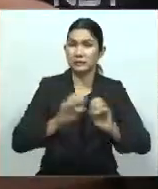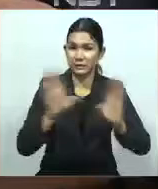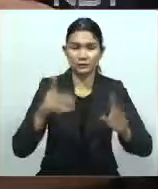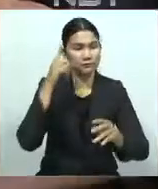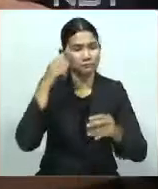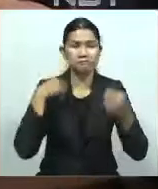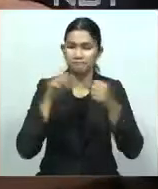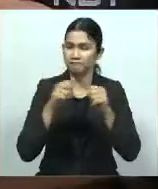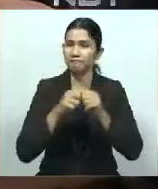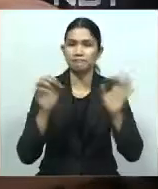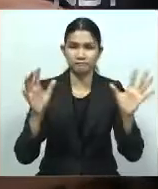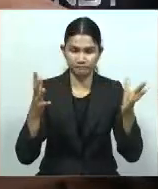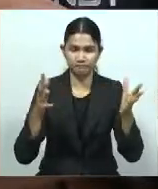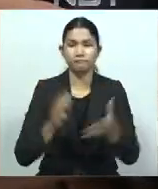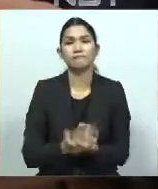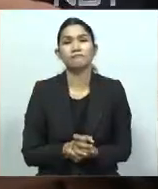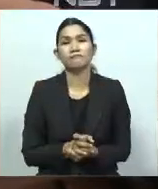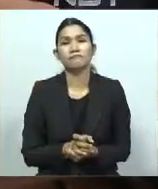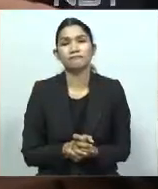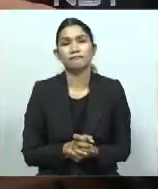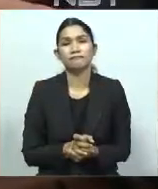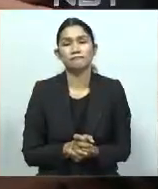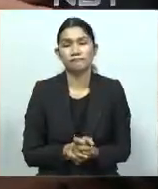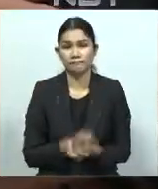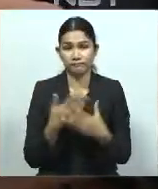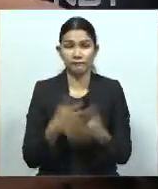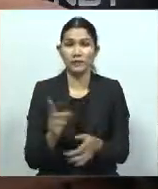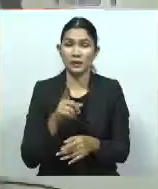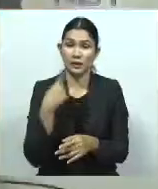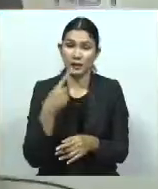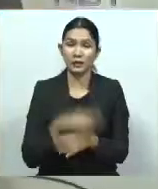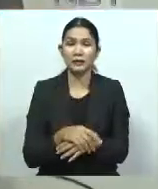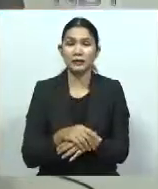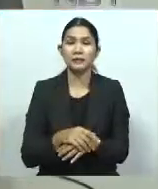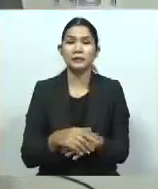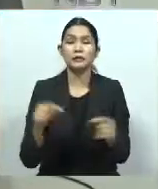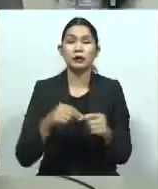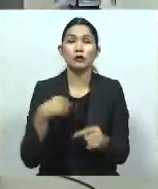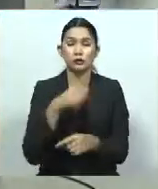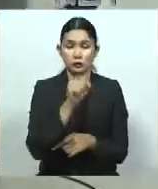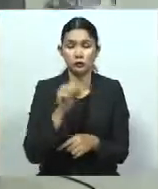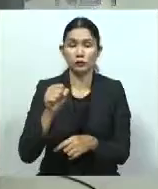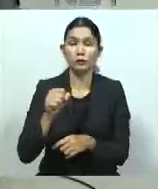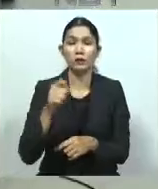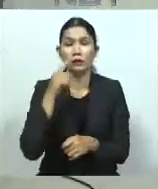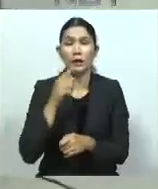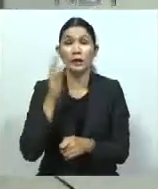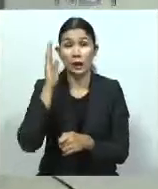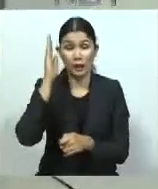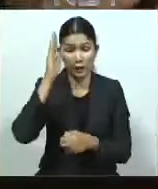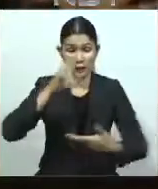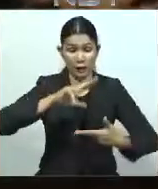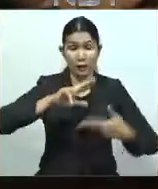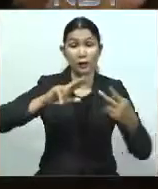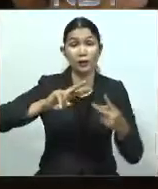ไม่เกิดปัญหาอย่างแน่นอนค่ะ มาดูทางด้านนางสาวศรีนวลบุญลือส.ส.พรรคอนาคตใหม่เขต8นะ